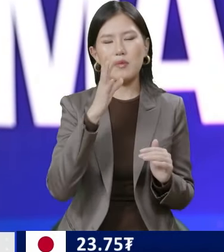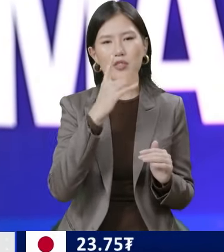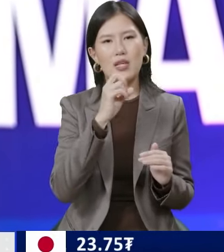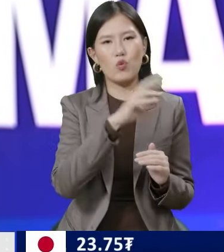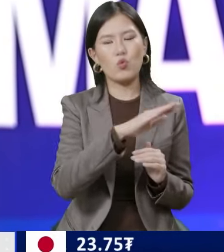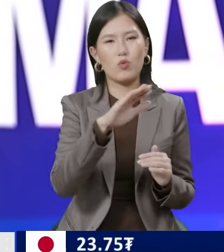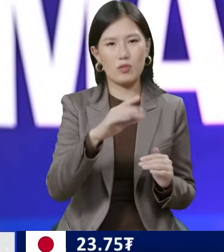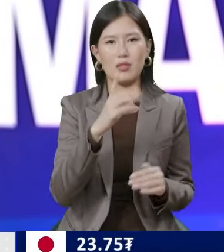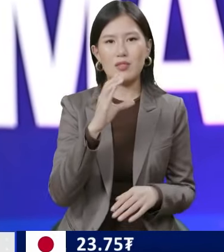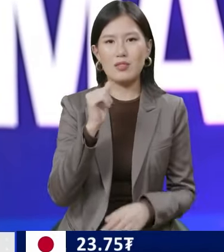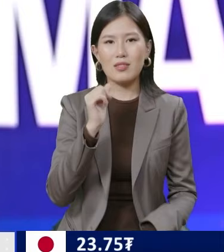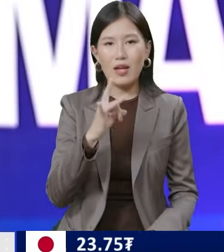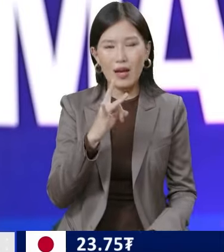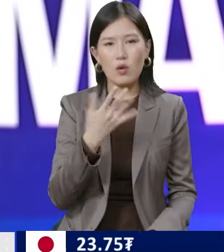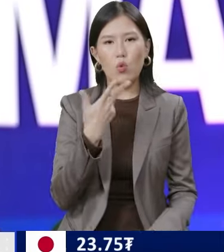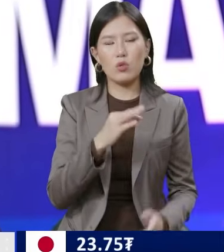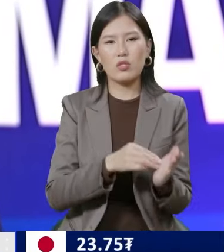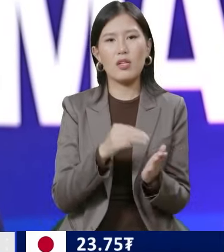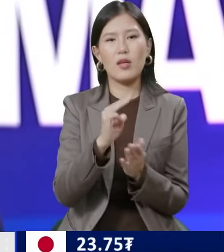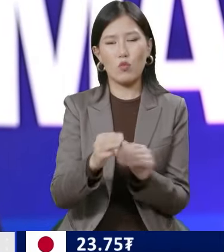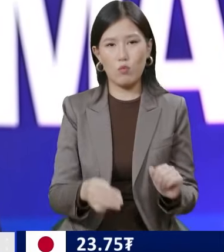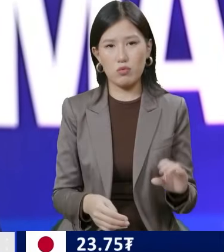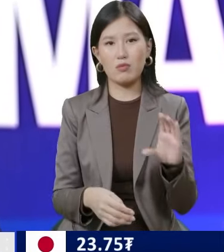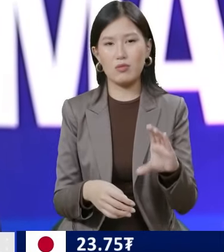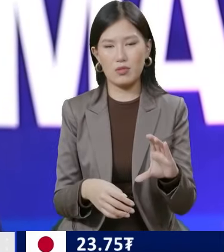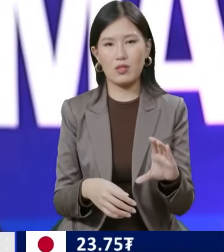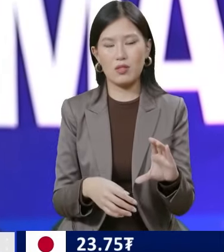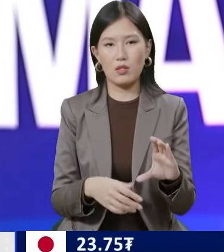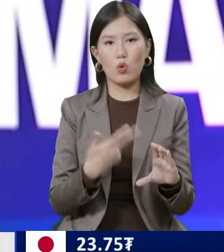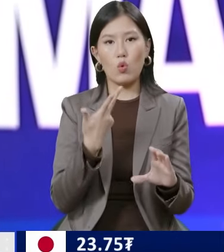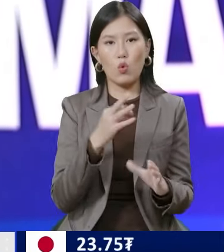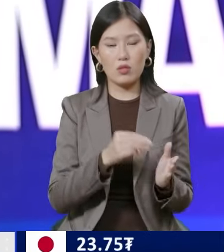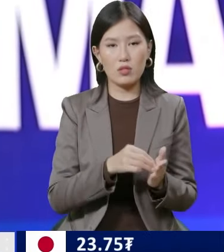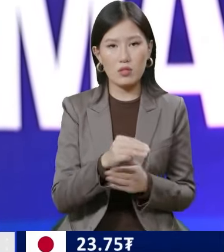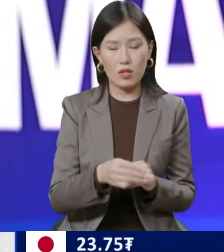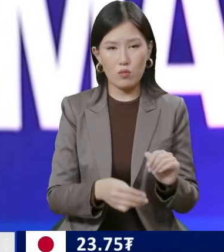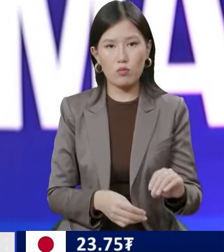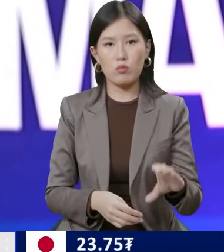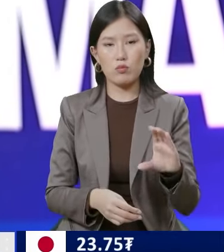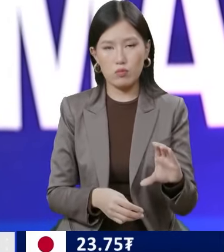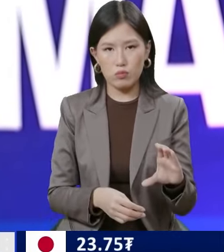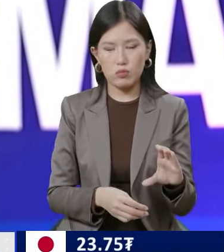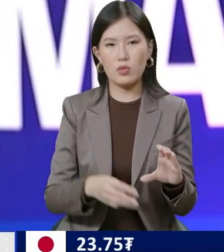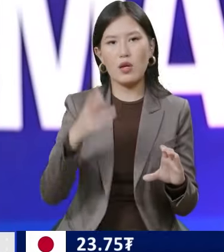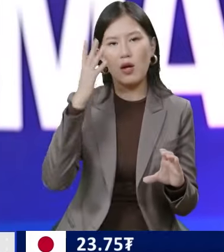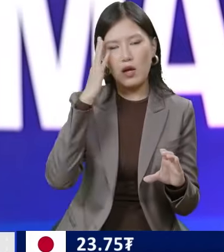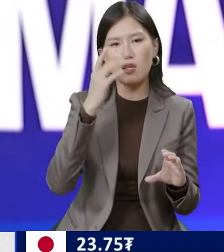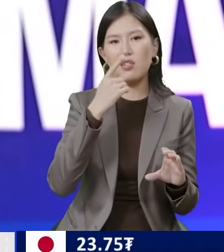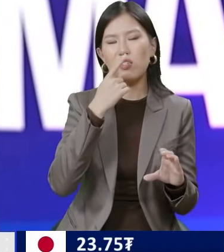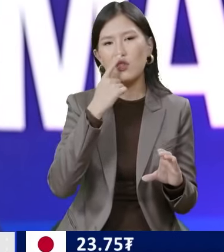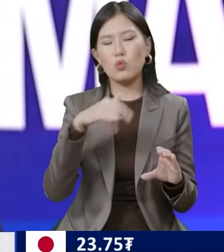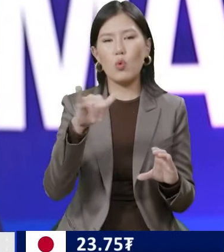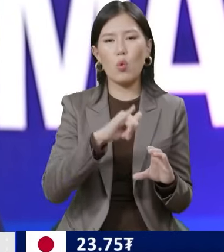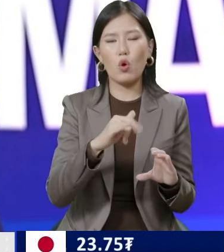нэг сардаа нэг 30 орчим тэрбум төгрөгийн тухай асуудал яригдчихэж байгаа юм. За энэ 30 тэрбум төгрөг хилийн дээс гараад юм уу хятадын нэг бараа